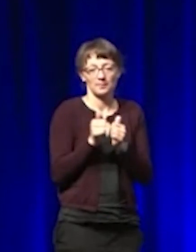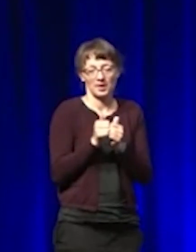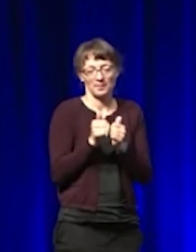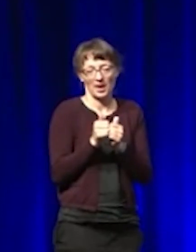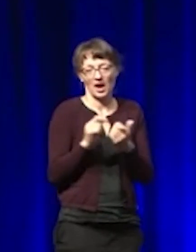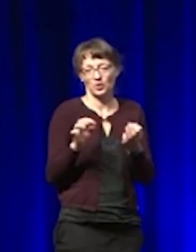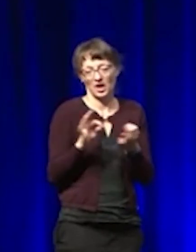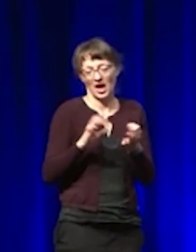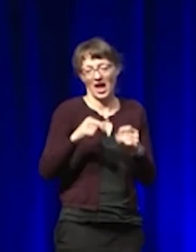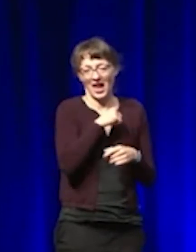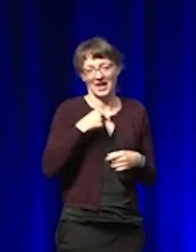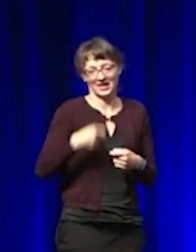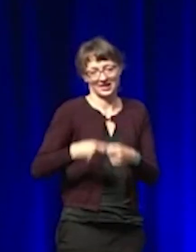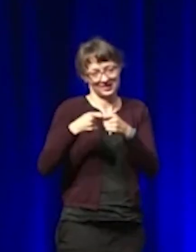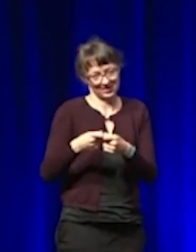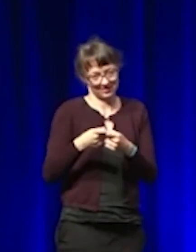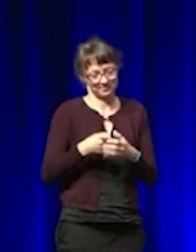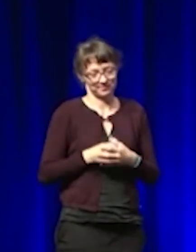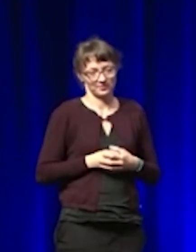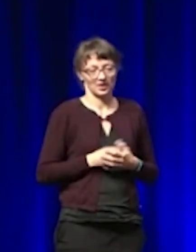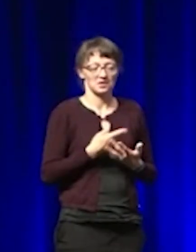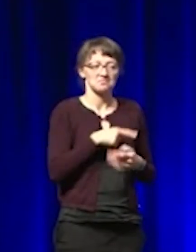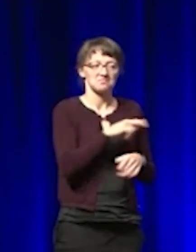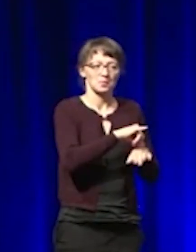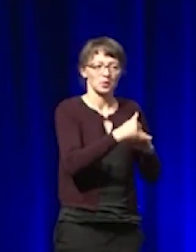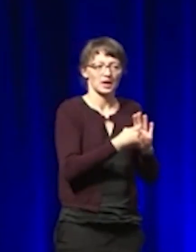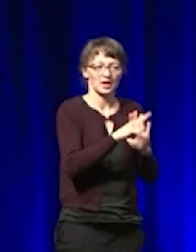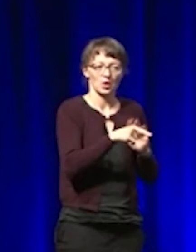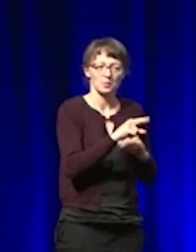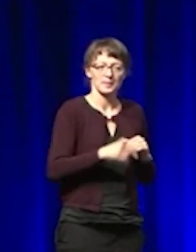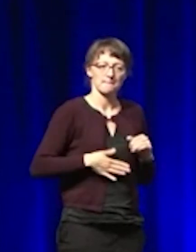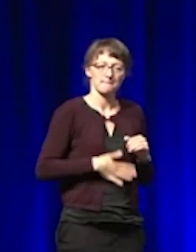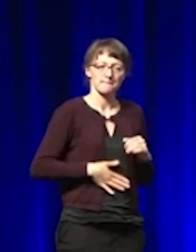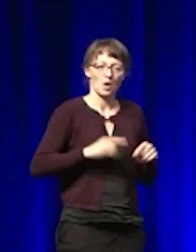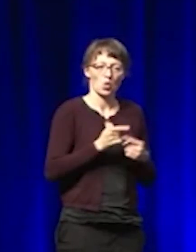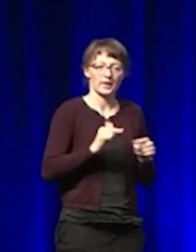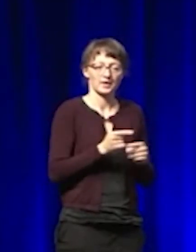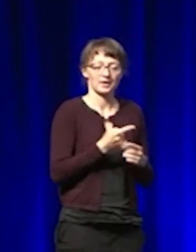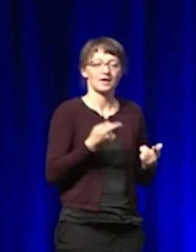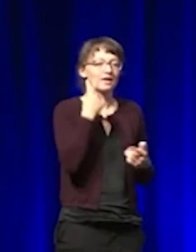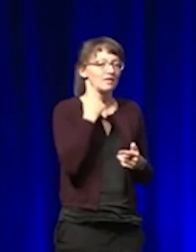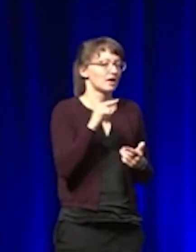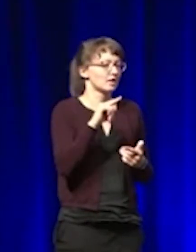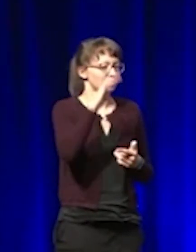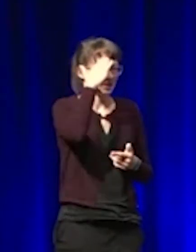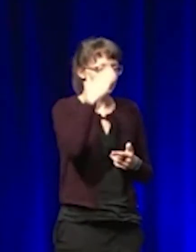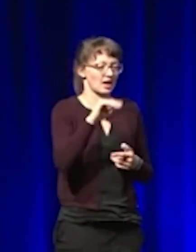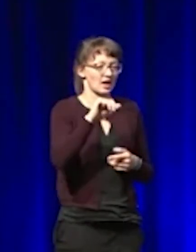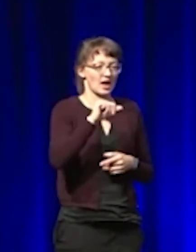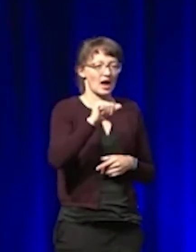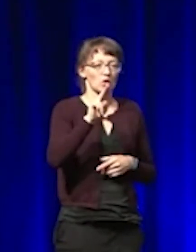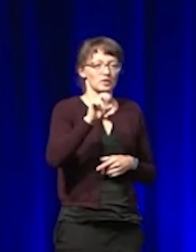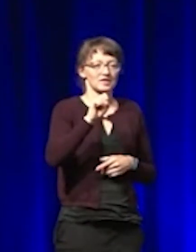maximalen Profit gehen. Ich habe bei dem Projekt auch ein bisschen Bauchweh, weil bekanntlich von dem Austria-Stadion